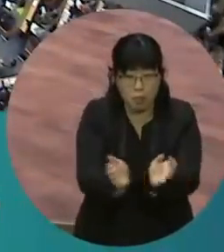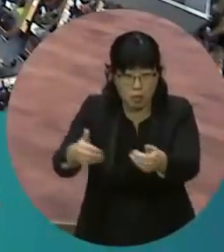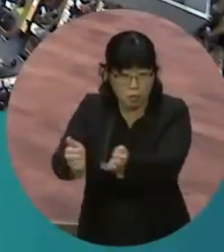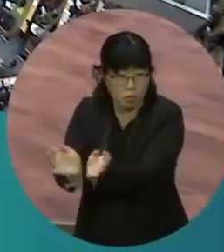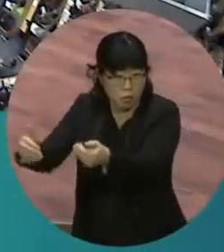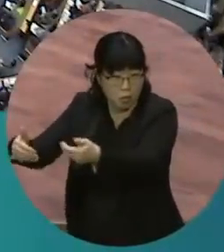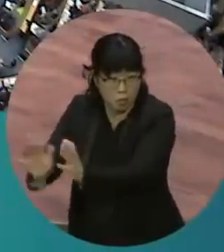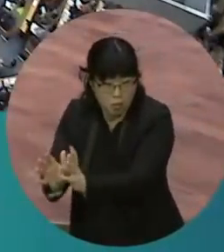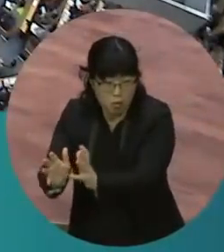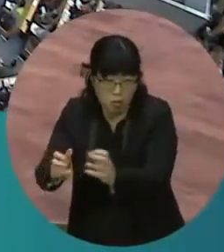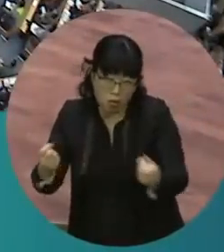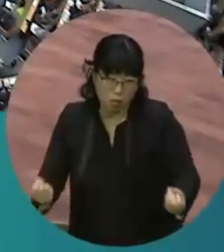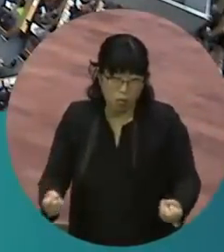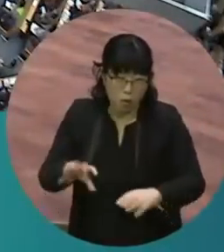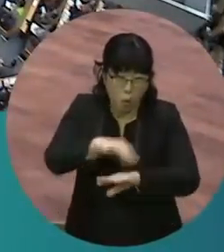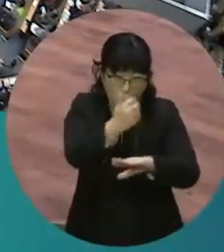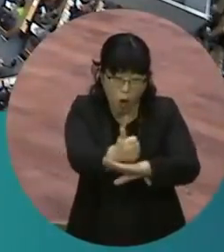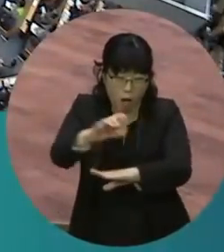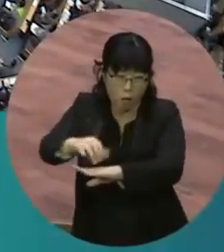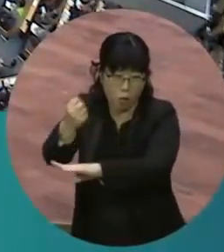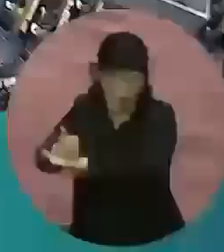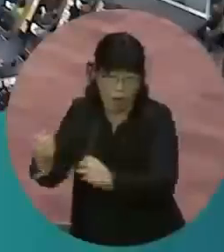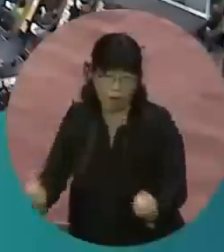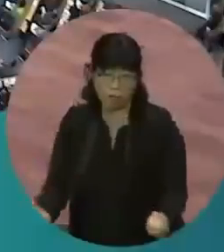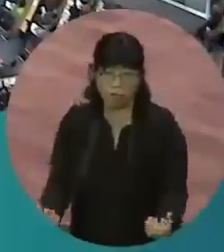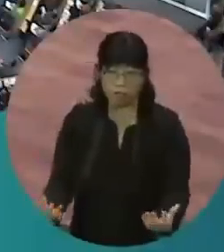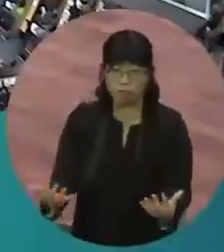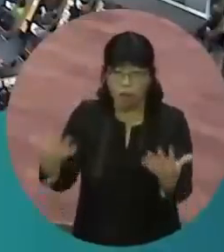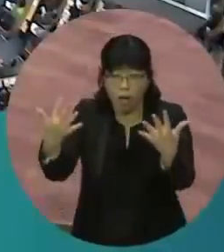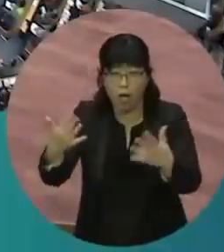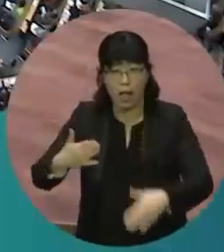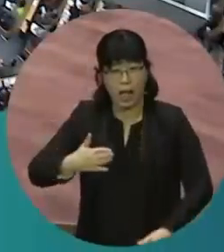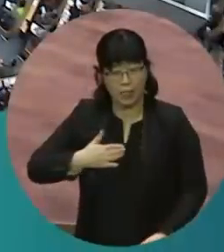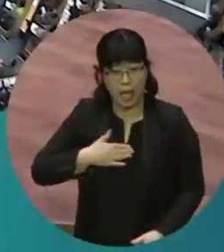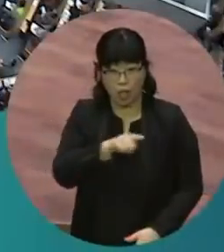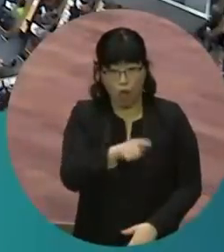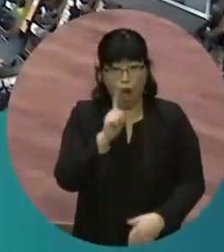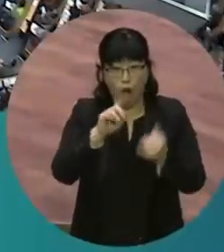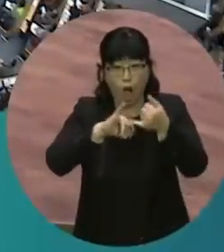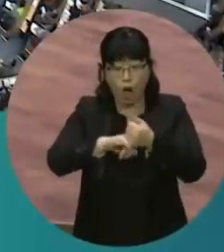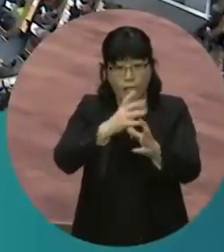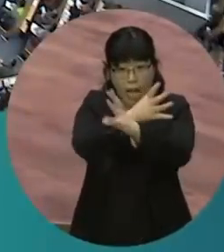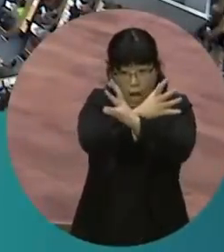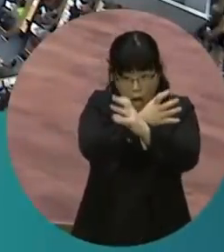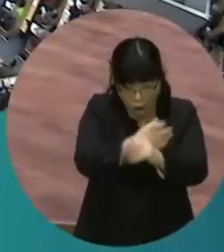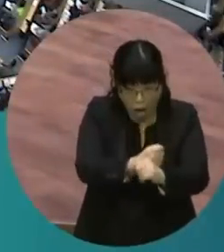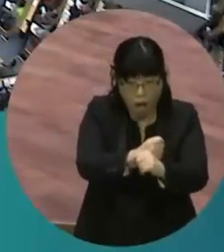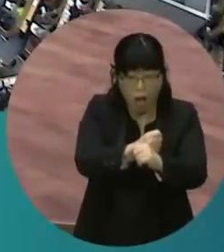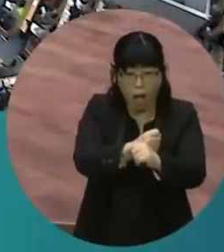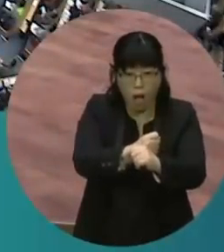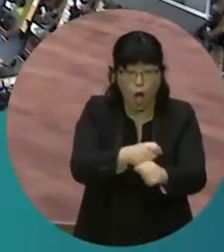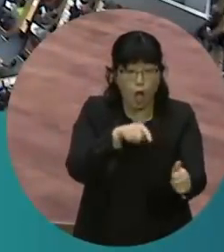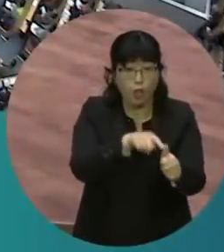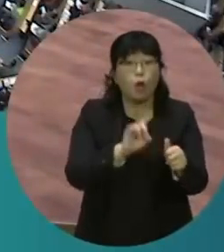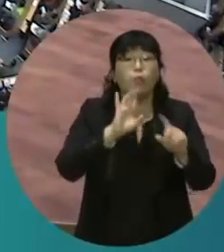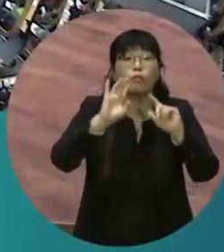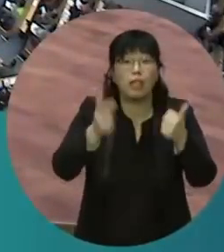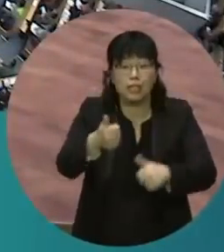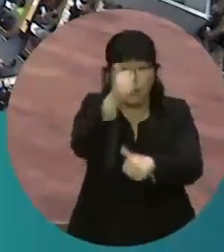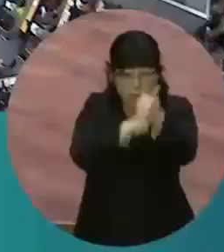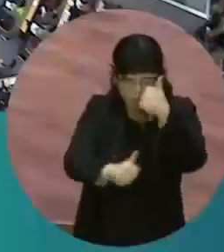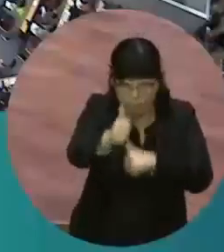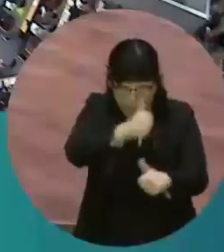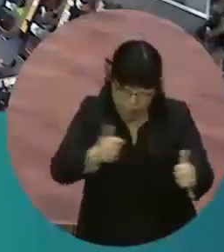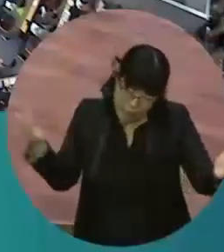나오리라. 내가 내 언약을 나와 너 및 너 대대 후손 사이에 세우고 영원한 언약을